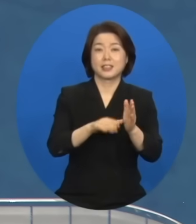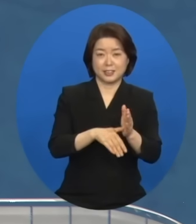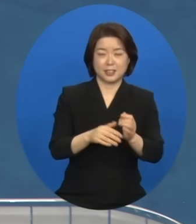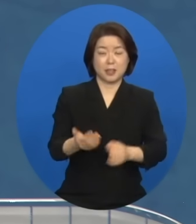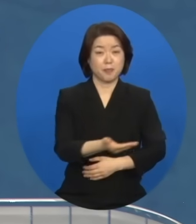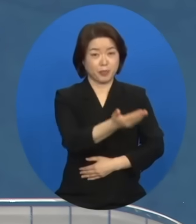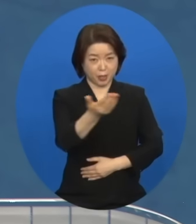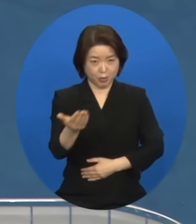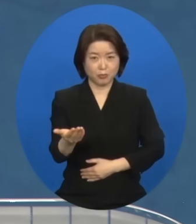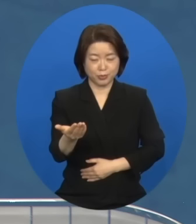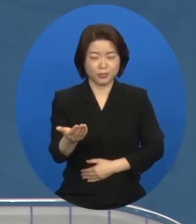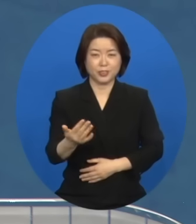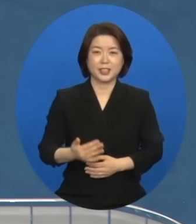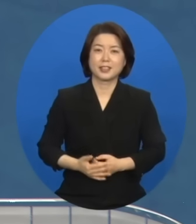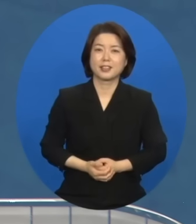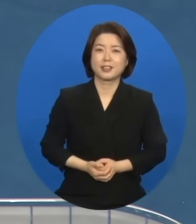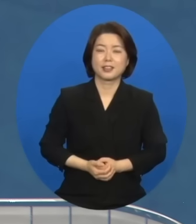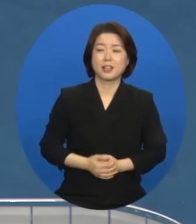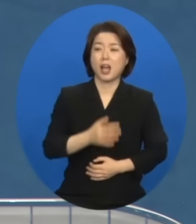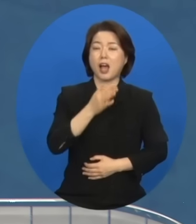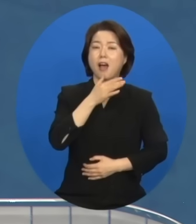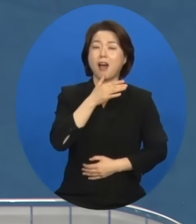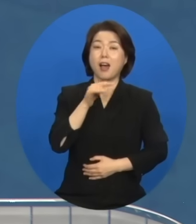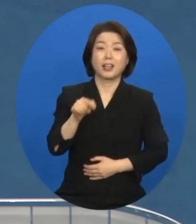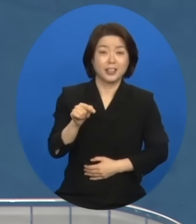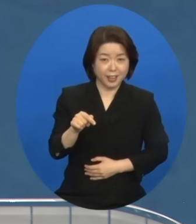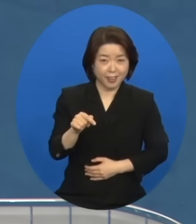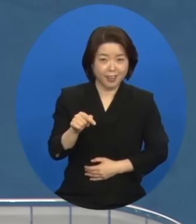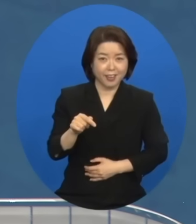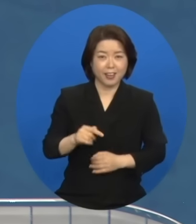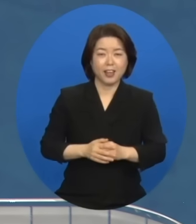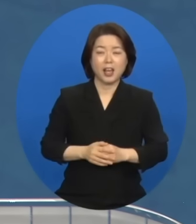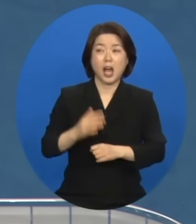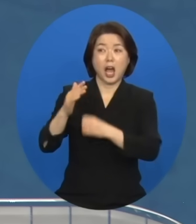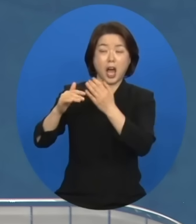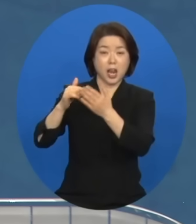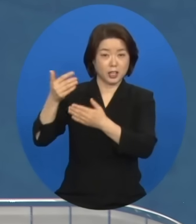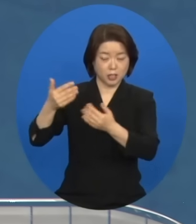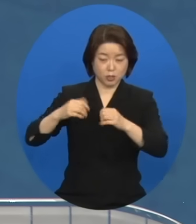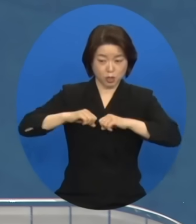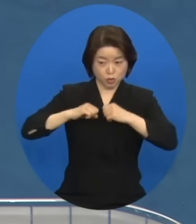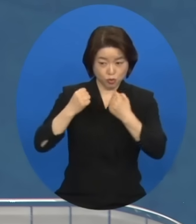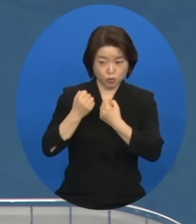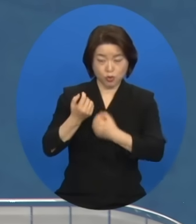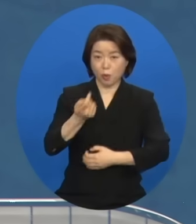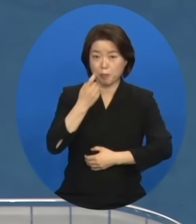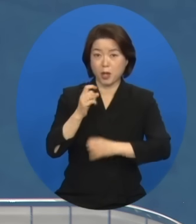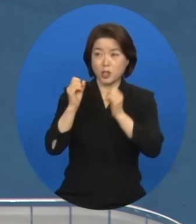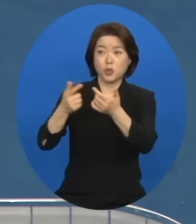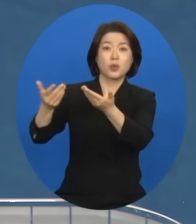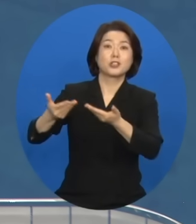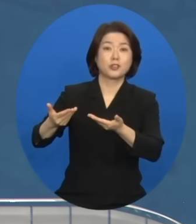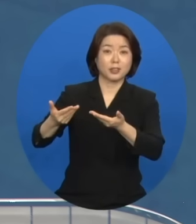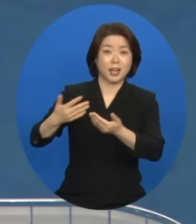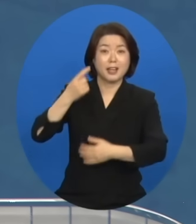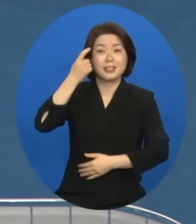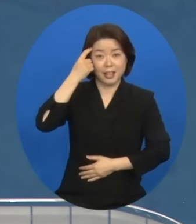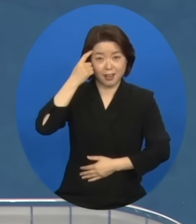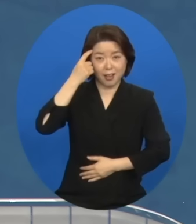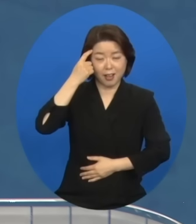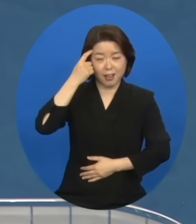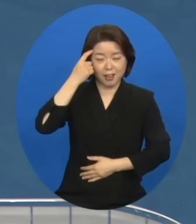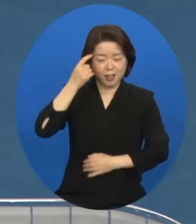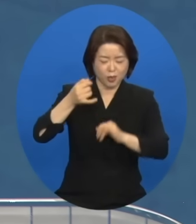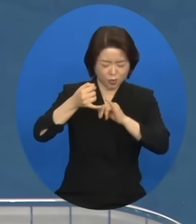성도 여러분, 아, 이것이 순종을 배울 기회이구나 하는 사실을